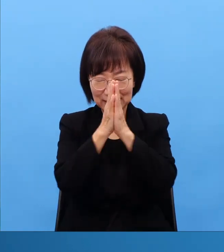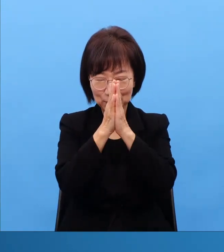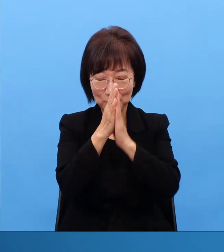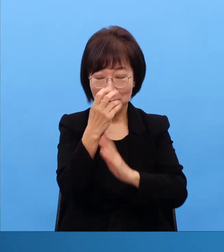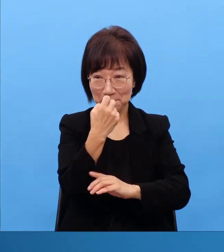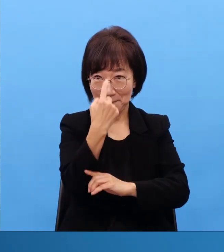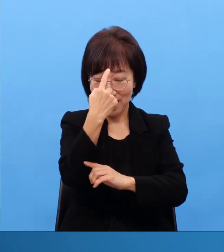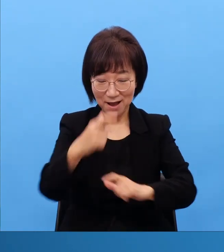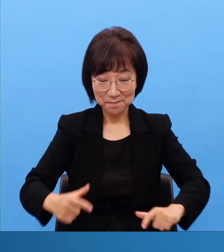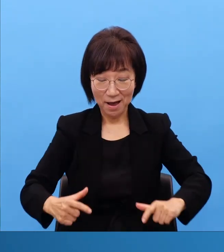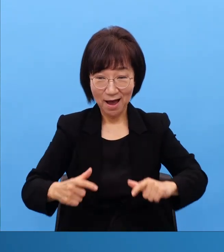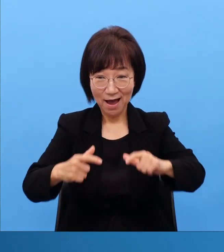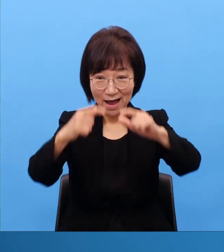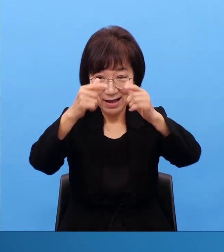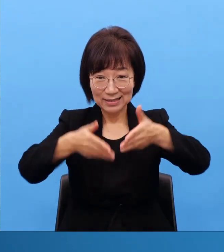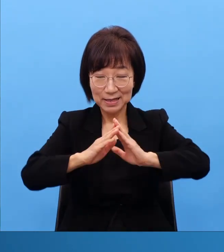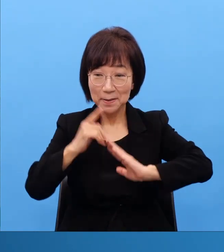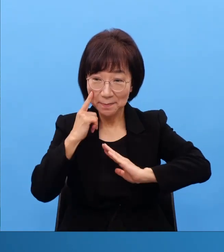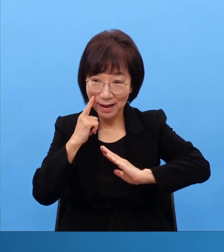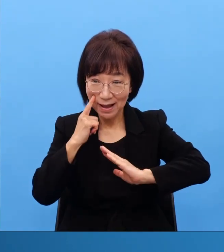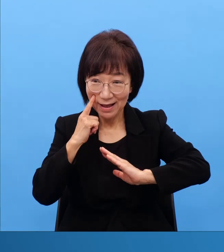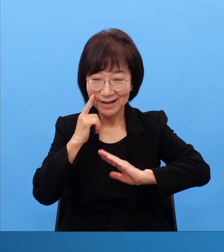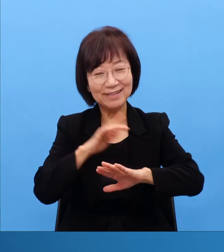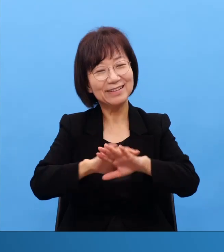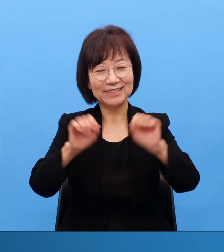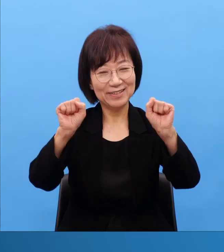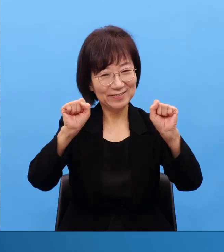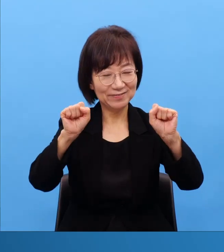세워나가자. 그럼 안녕!